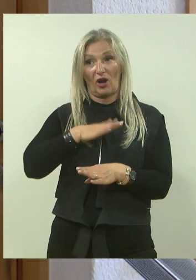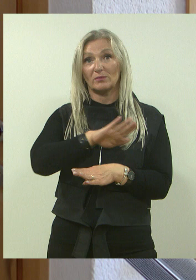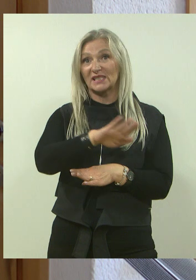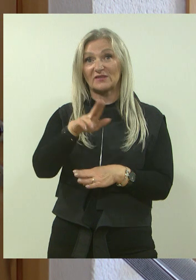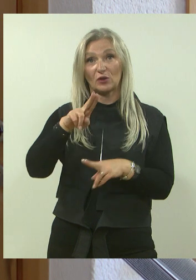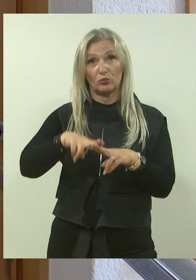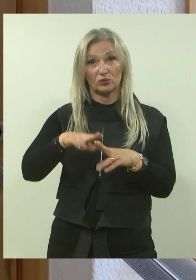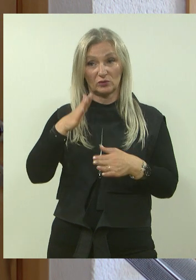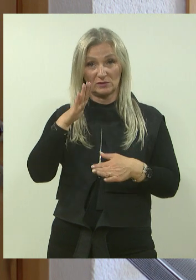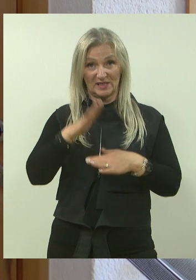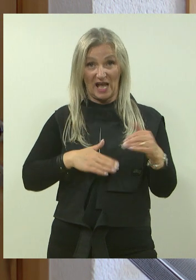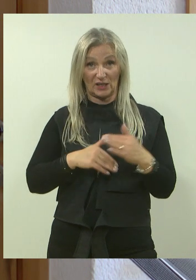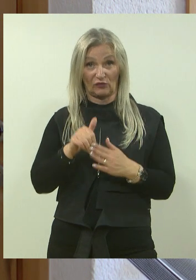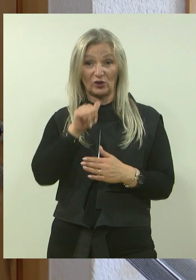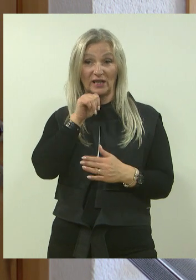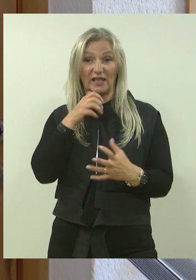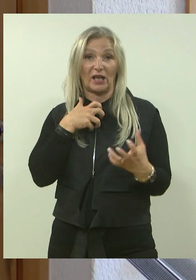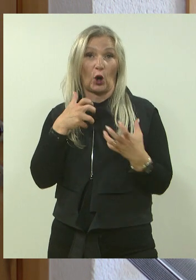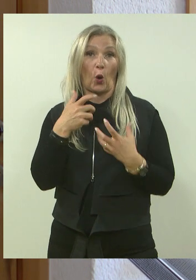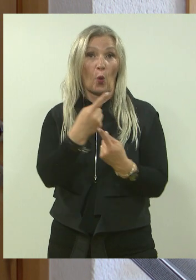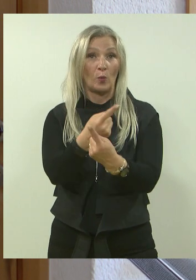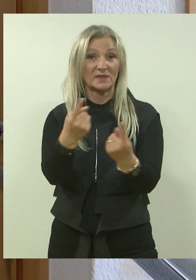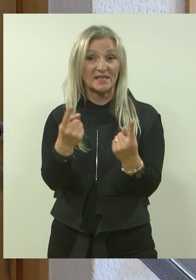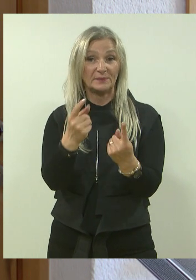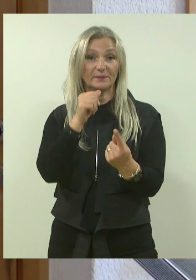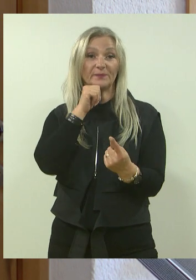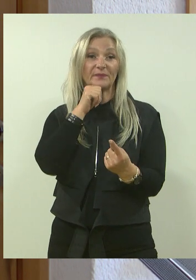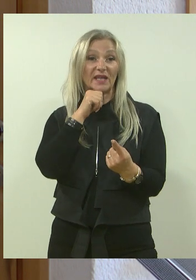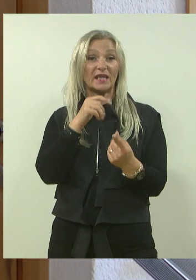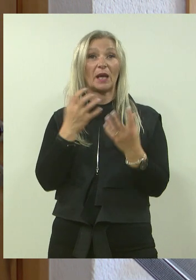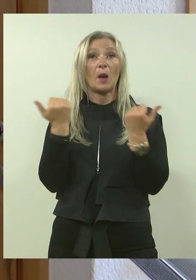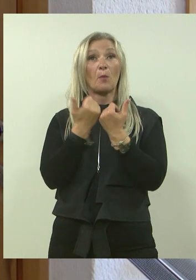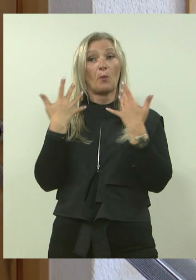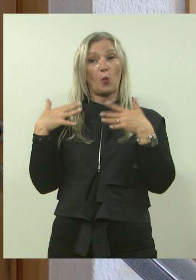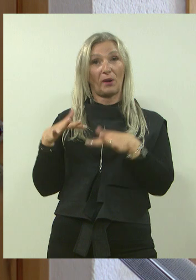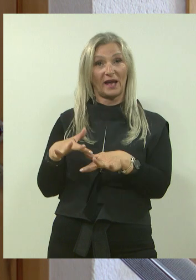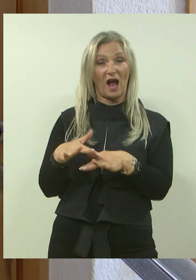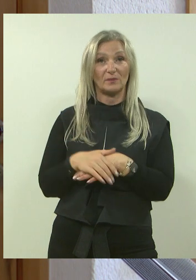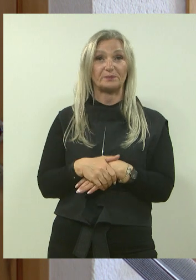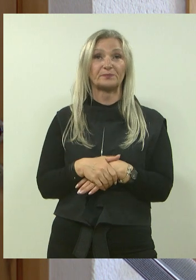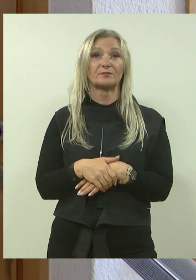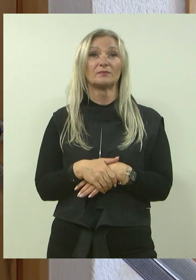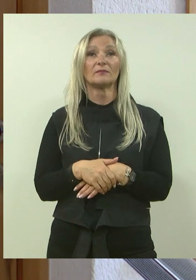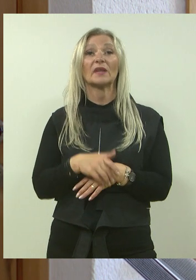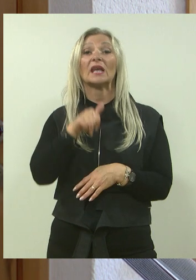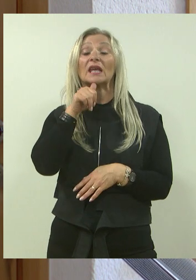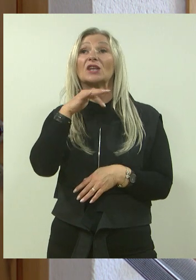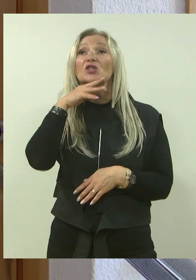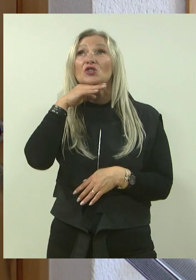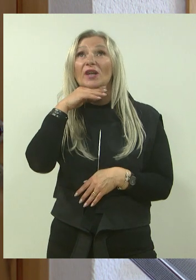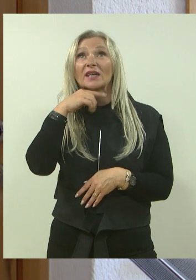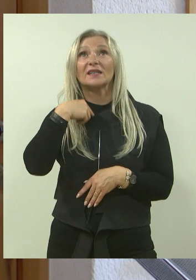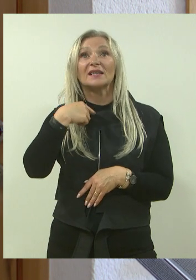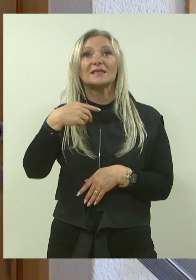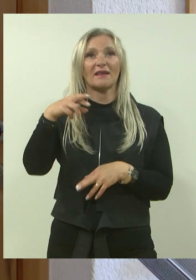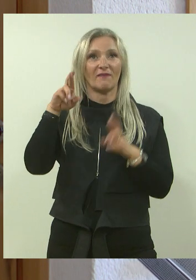ove strane pozornice i sami glumci i kazališne družine i naravno da će stručni žiri imati